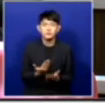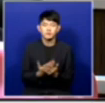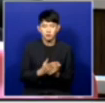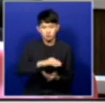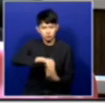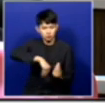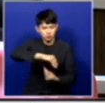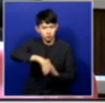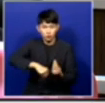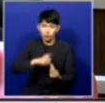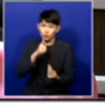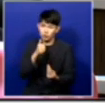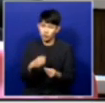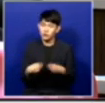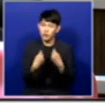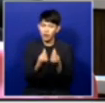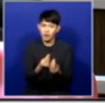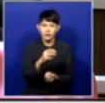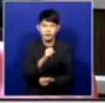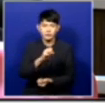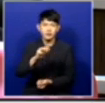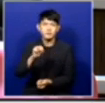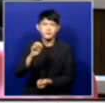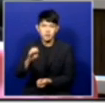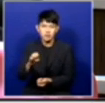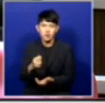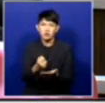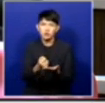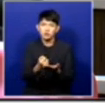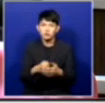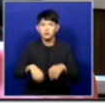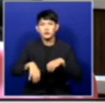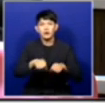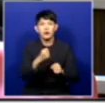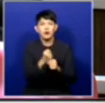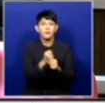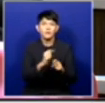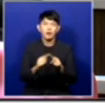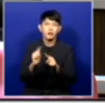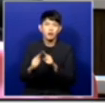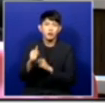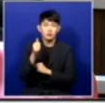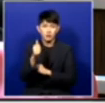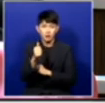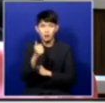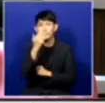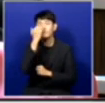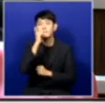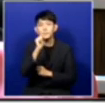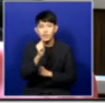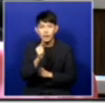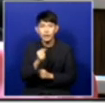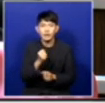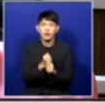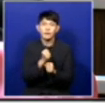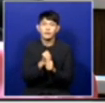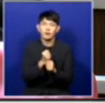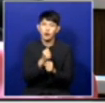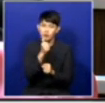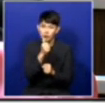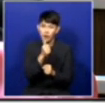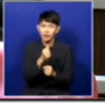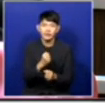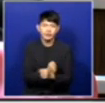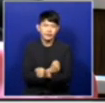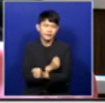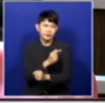ให้กับ SME ให้สามารถดำเนินกิจการได้อีกต่อไปเพื่อให้เกิดภาคการผลิตและการจ้างงาน